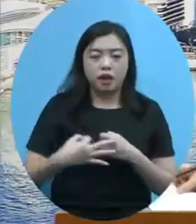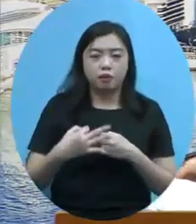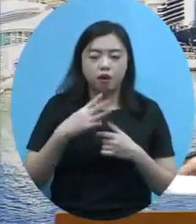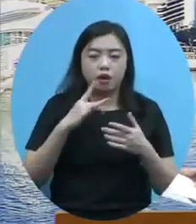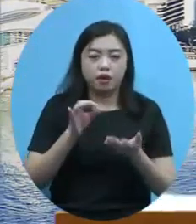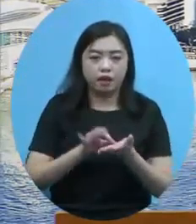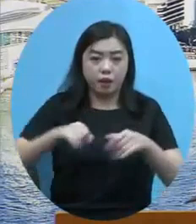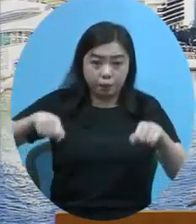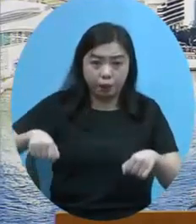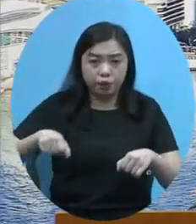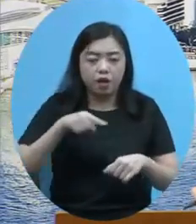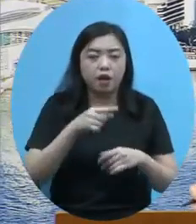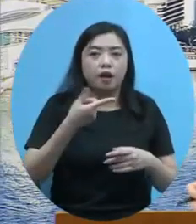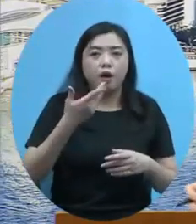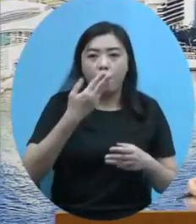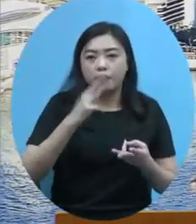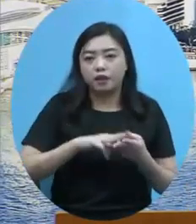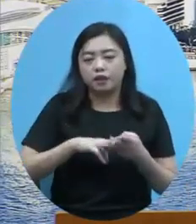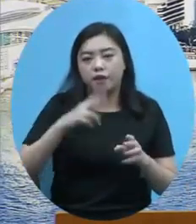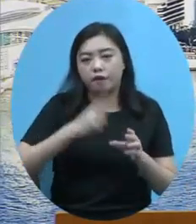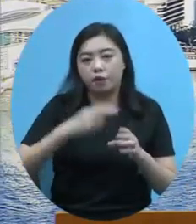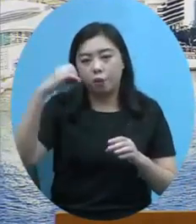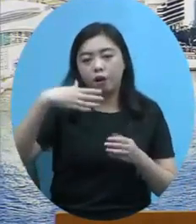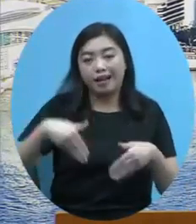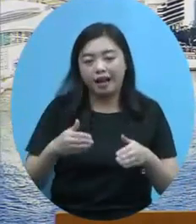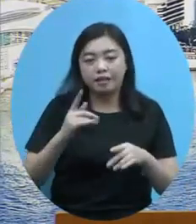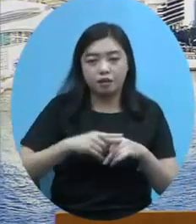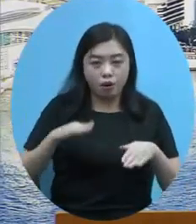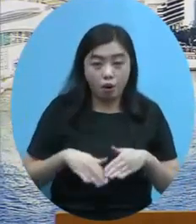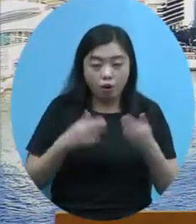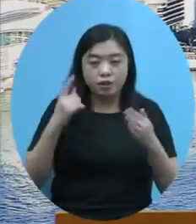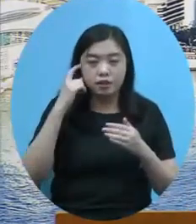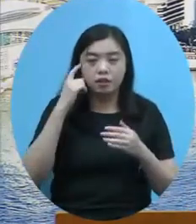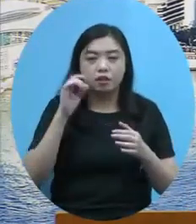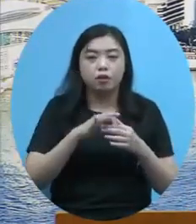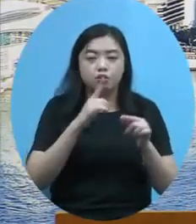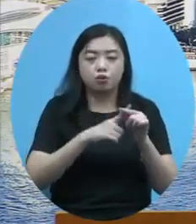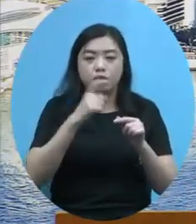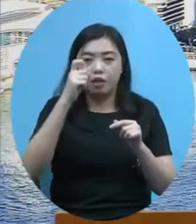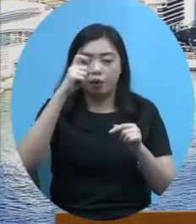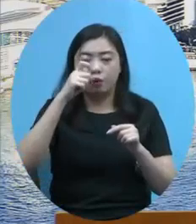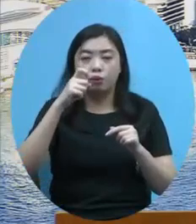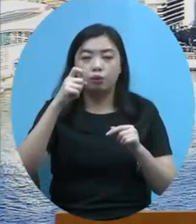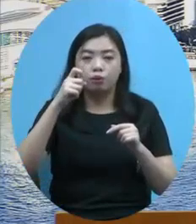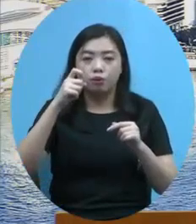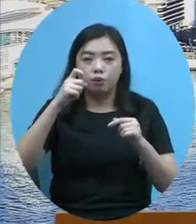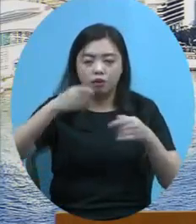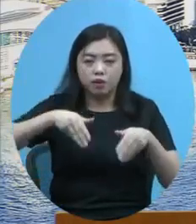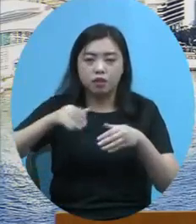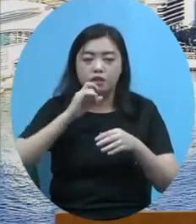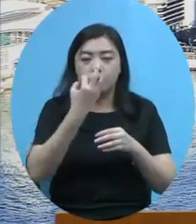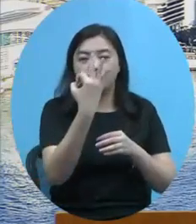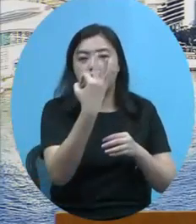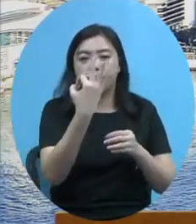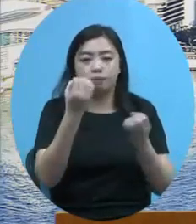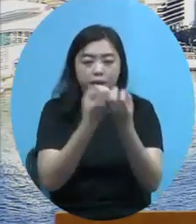光街嘅何文田佛光街嘅一個地盤。咁我哋初步了解就係中九龍幹線嘅一個地盤嚟嘅，係同一個地盤有三個